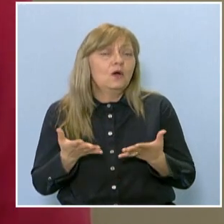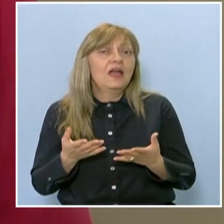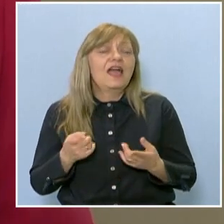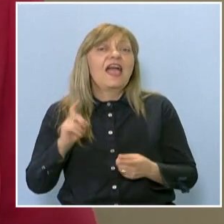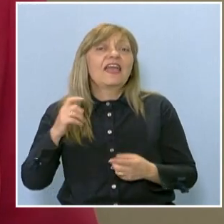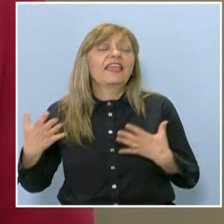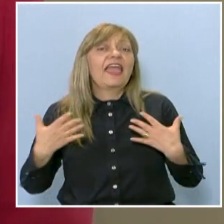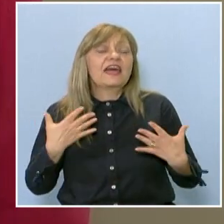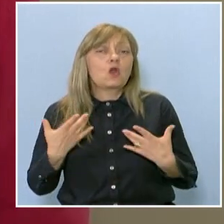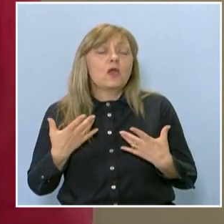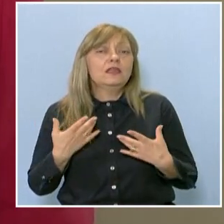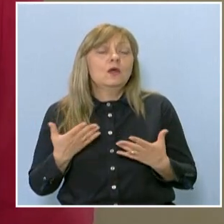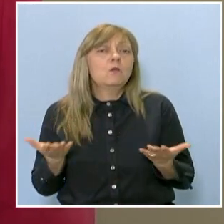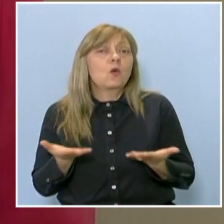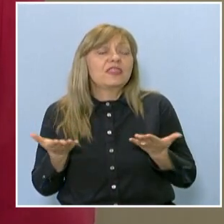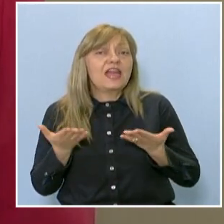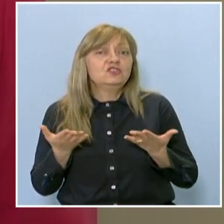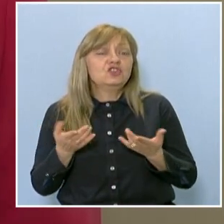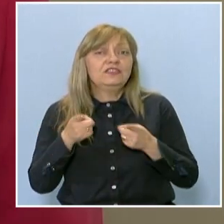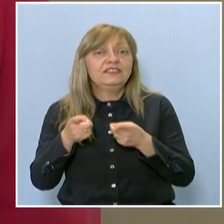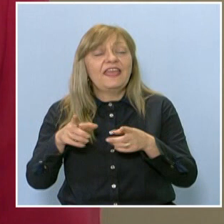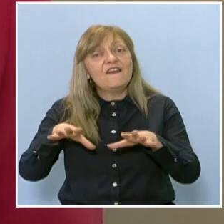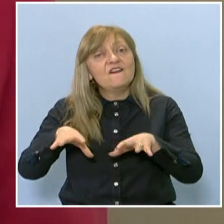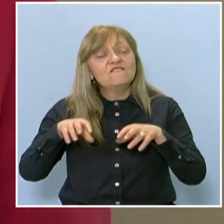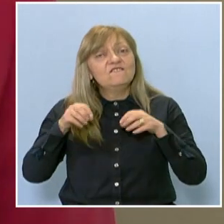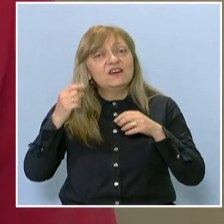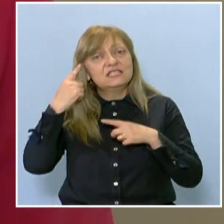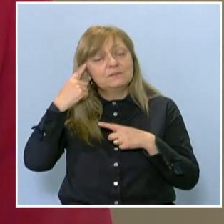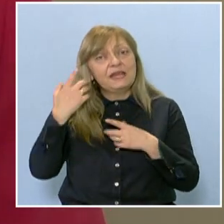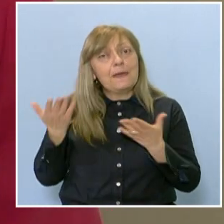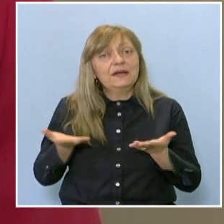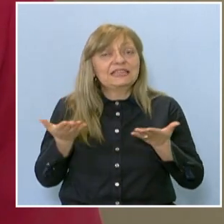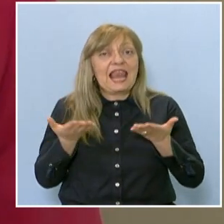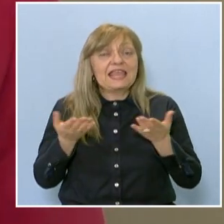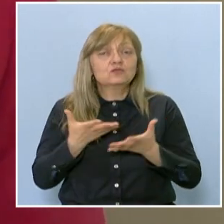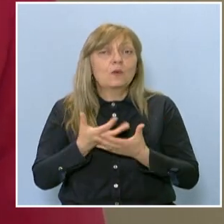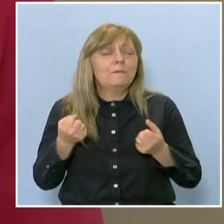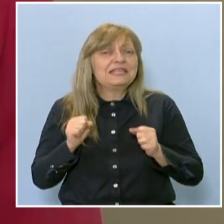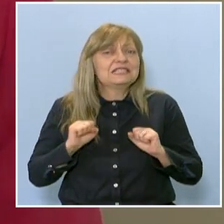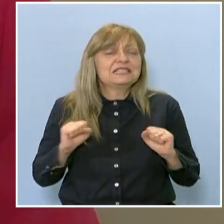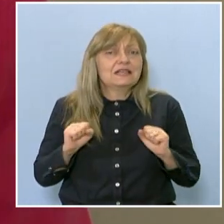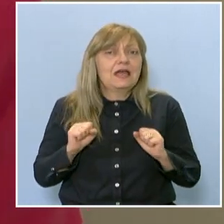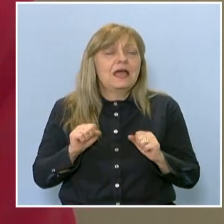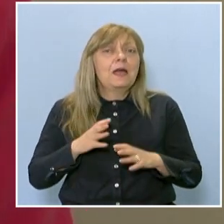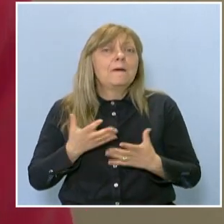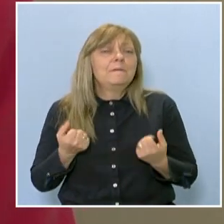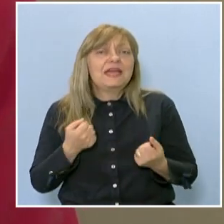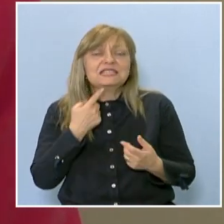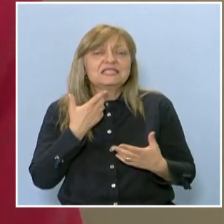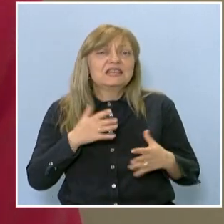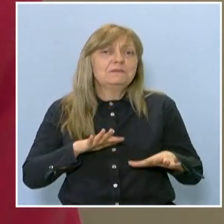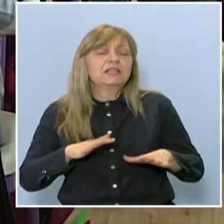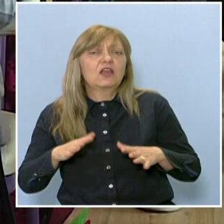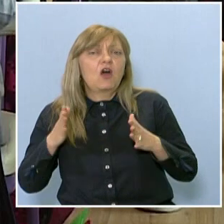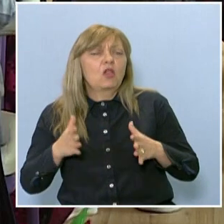герой съвсем по начин, който те възприемат лесно, без да се стресират, без да изпадат в някакви